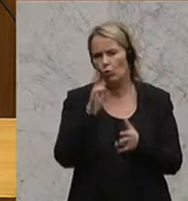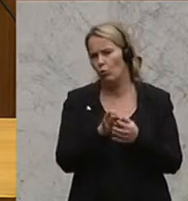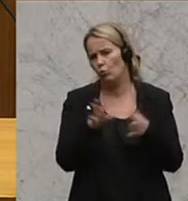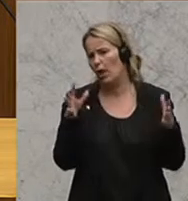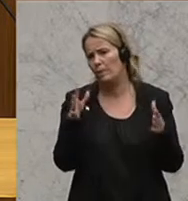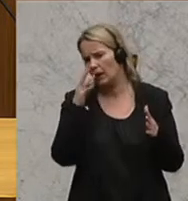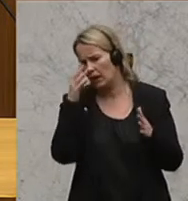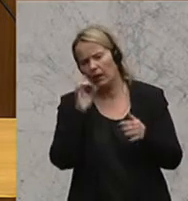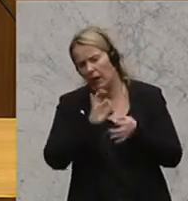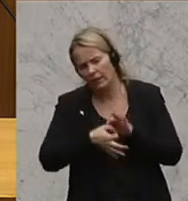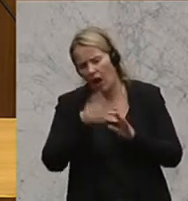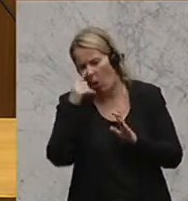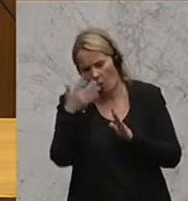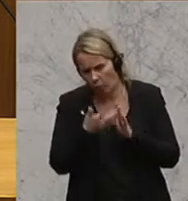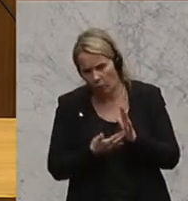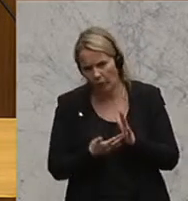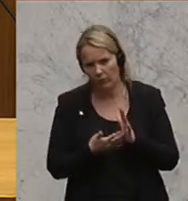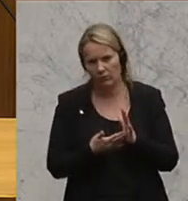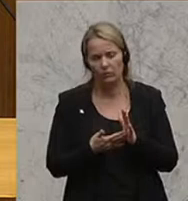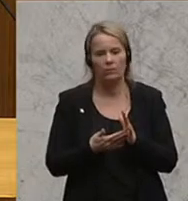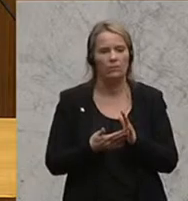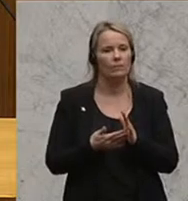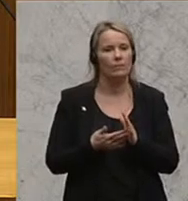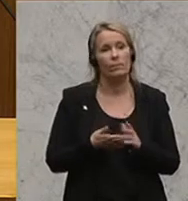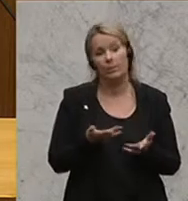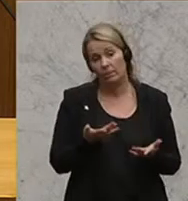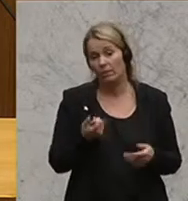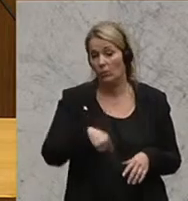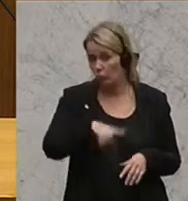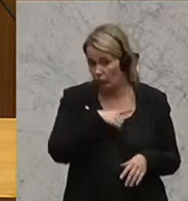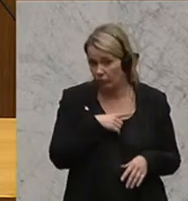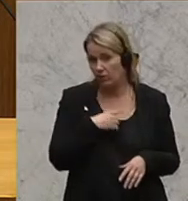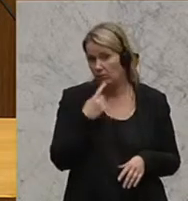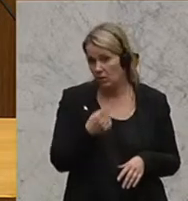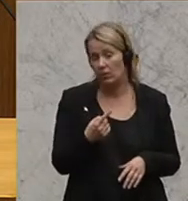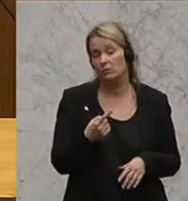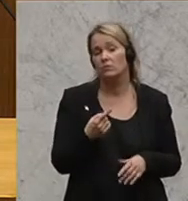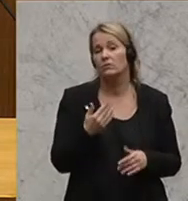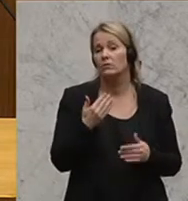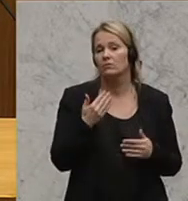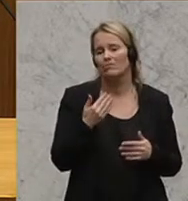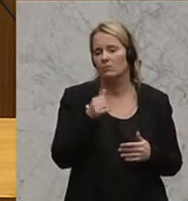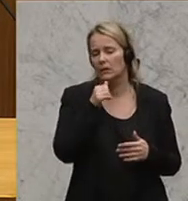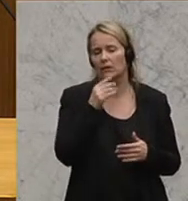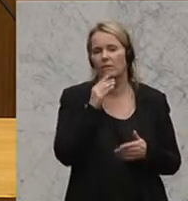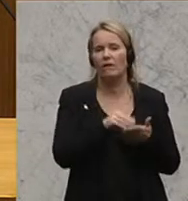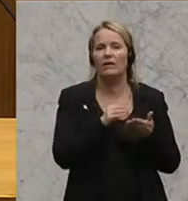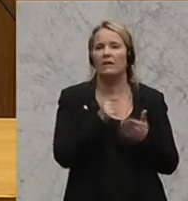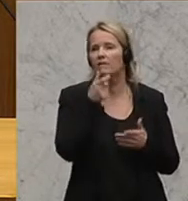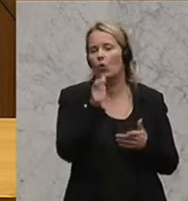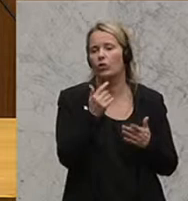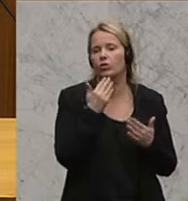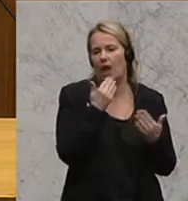unabhängig oder genauestens überprüft und so weiter. Und ich möchte das Wort verdanken nicht verwenden, weil es in